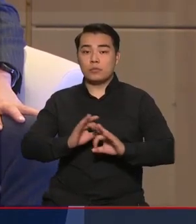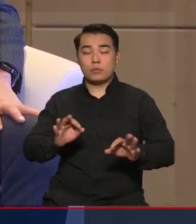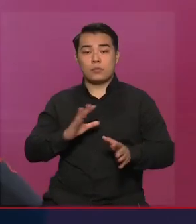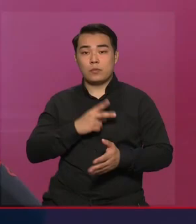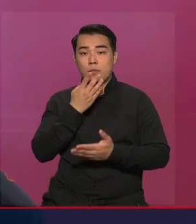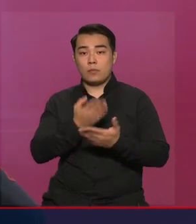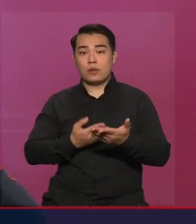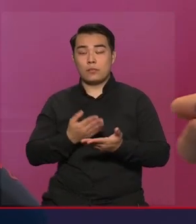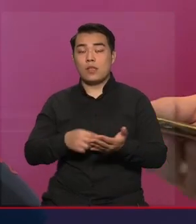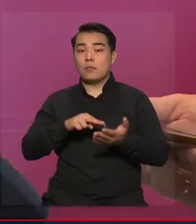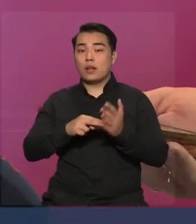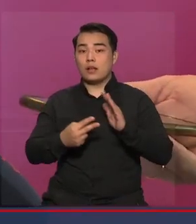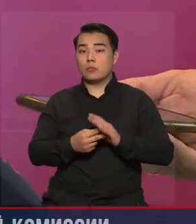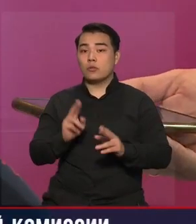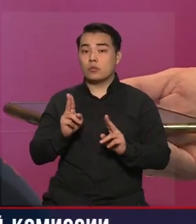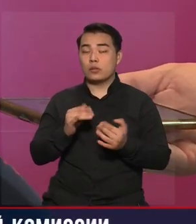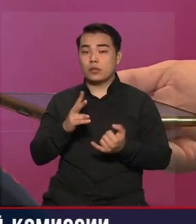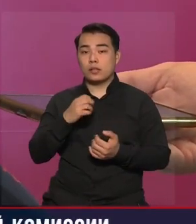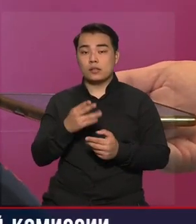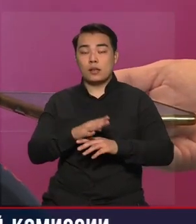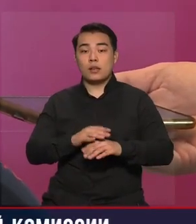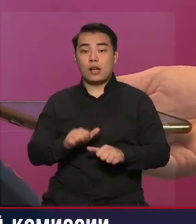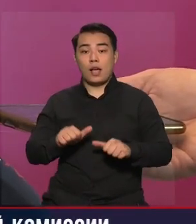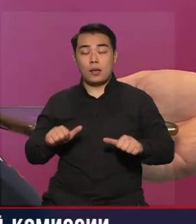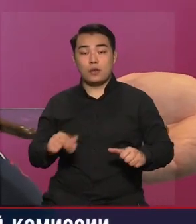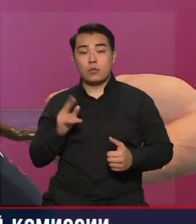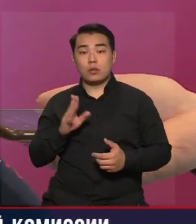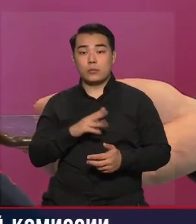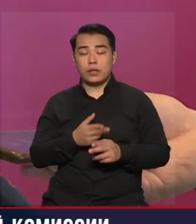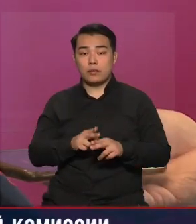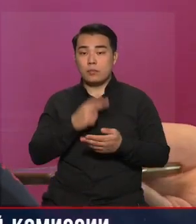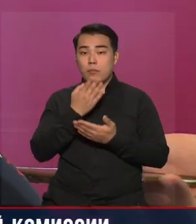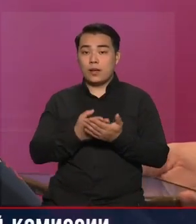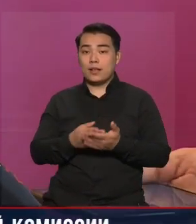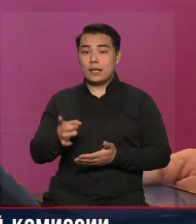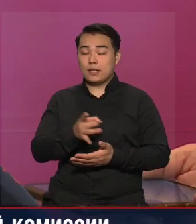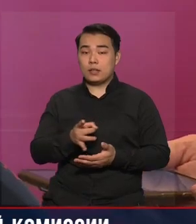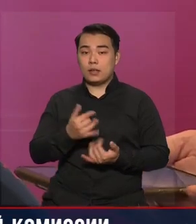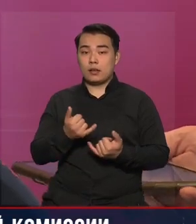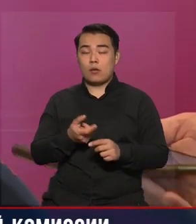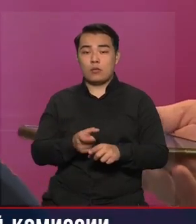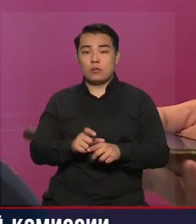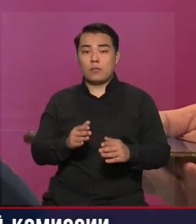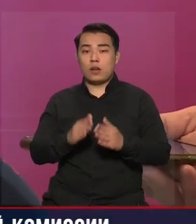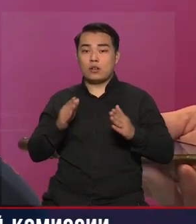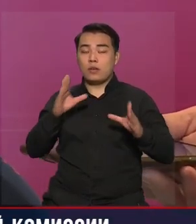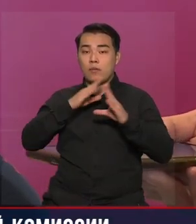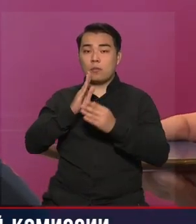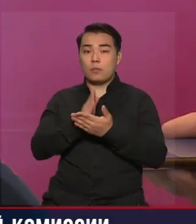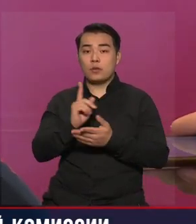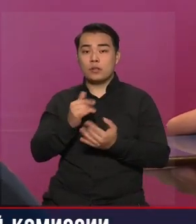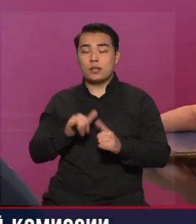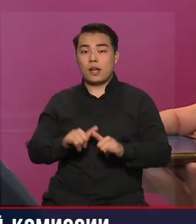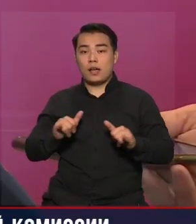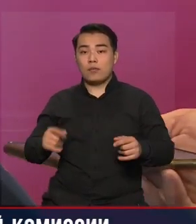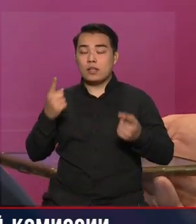преодолен. Программы, которые на уровне Нацкомиссии, которые зеркально отражаются в регионах, дают очень большой стимул. Во-первых, это